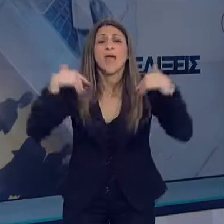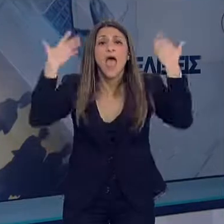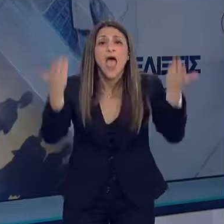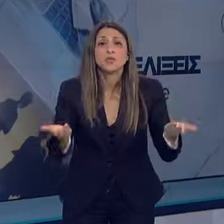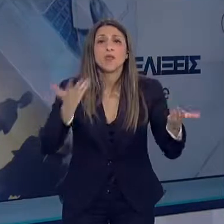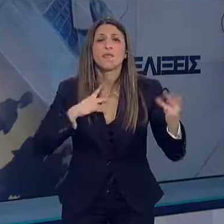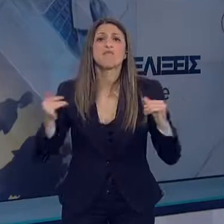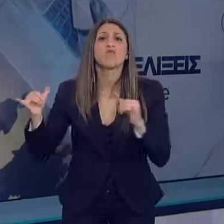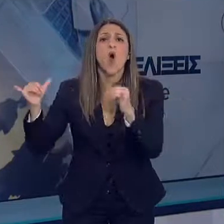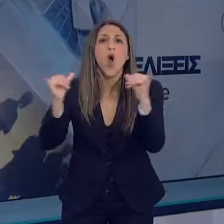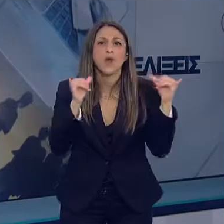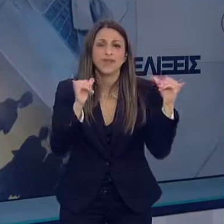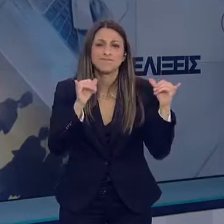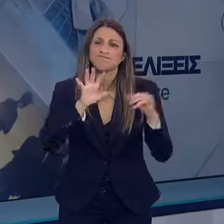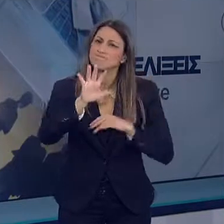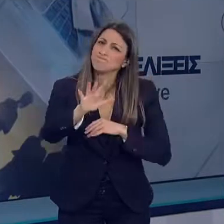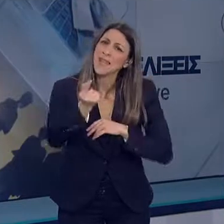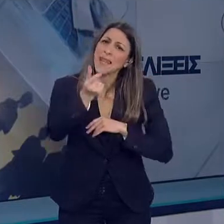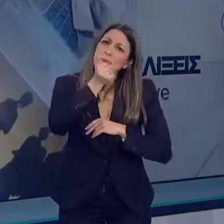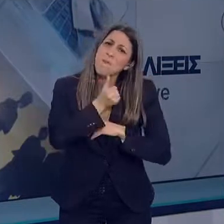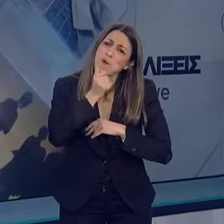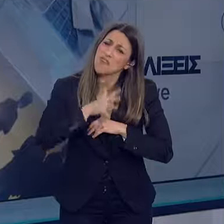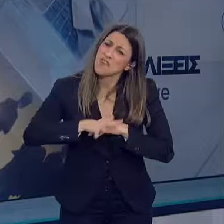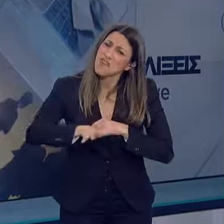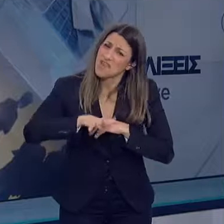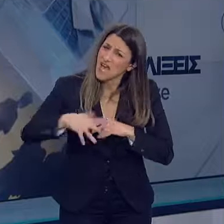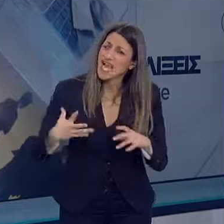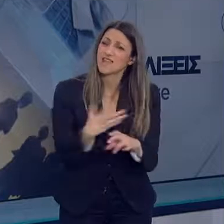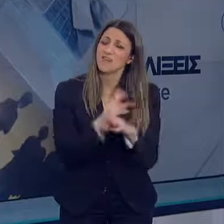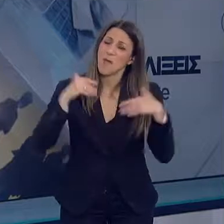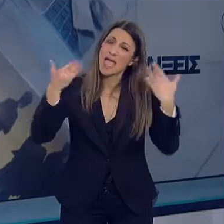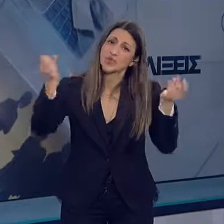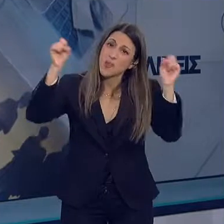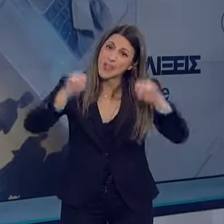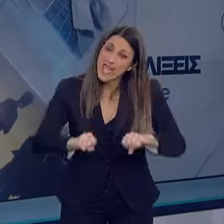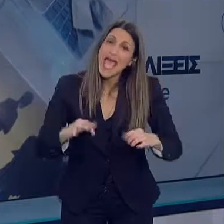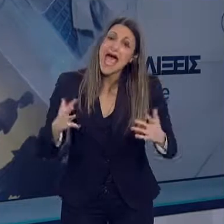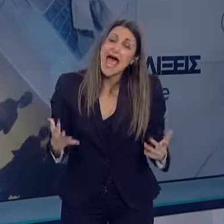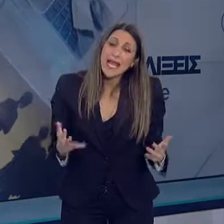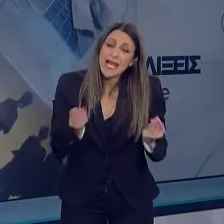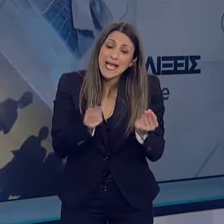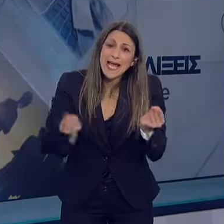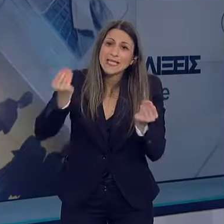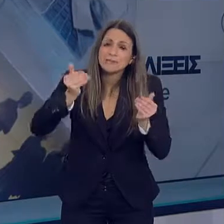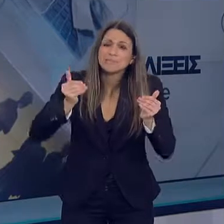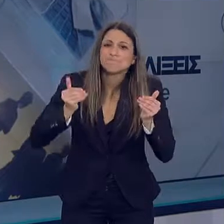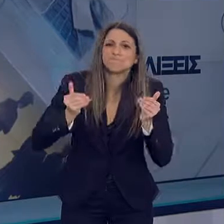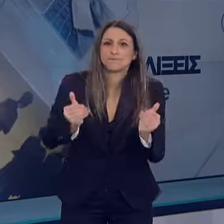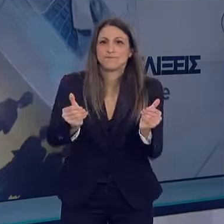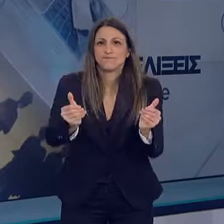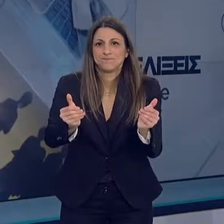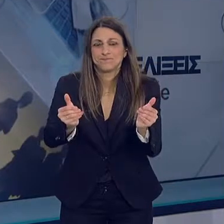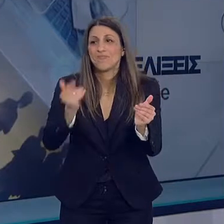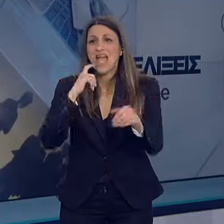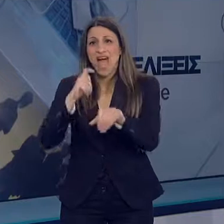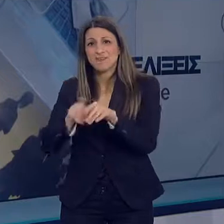μια βόλτα στην εξοχή». Θα υπάρξει και αυτή η στιγμή και θα έρθει γρήγορα και για αυτούς τους ανθρώπους. Απλά όσο υπάρχει μικρό επίπεδο ανοσίας στον πληθυσμό